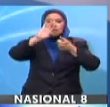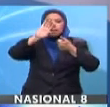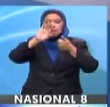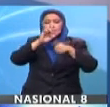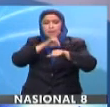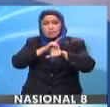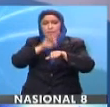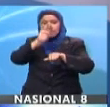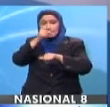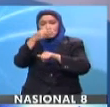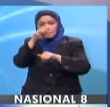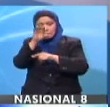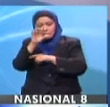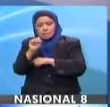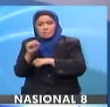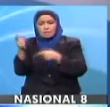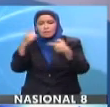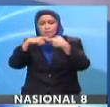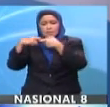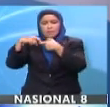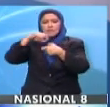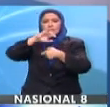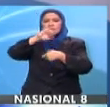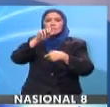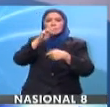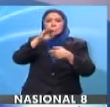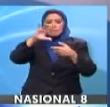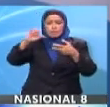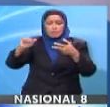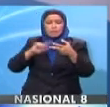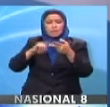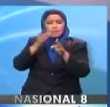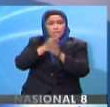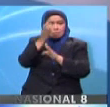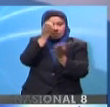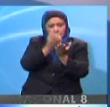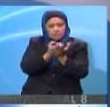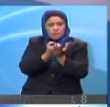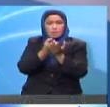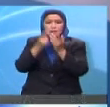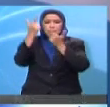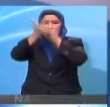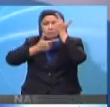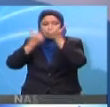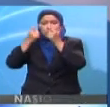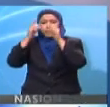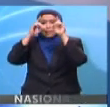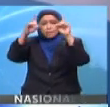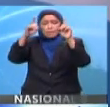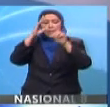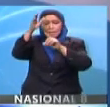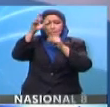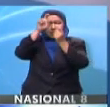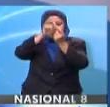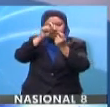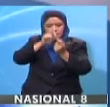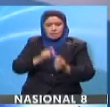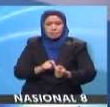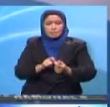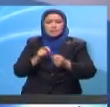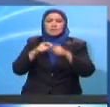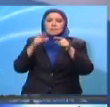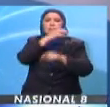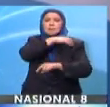Kerangka kerja lebih terperinci di bidang ekonomi khususnya pelancongan dan pendidikan yang akan diperhalusi oleh pegawai tertinggi ketiga buah